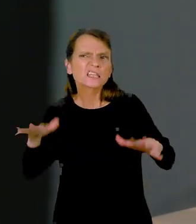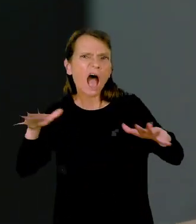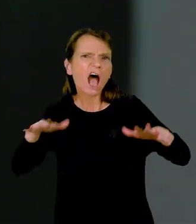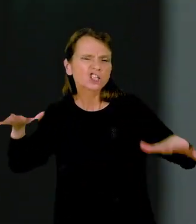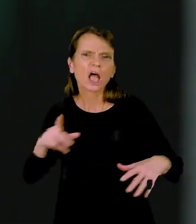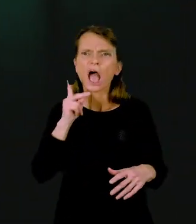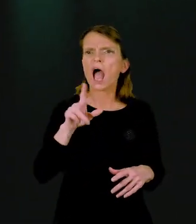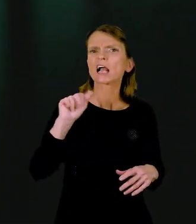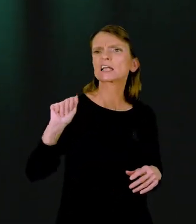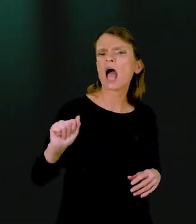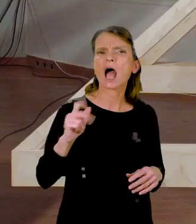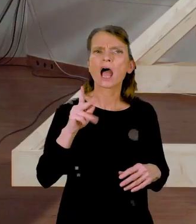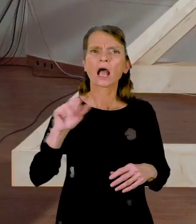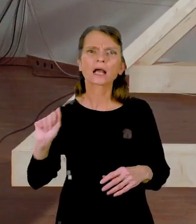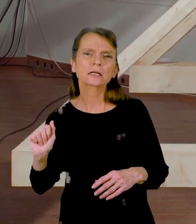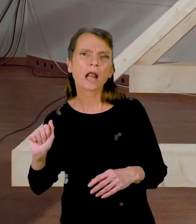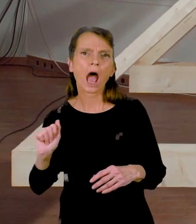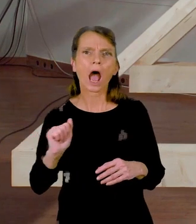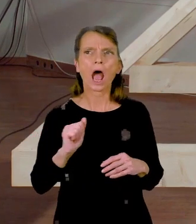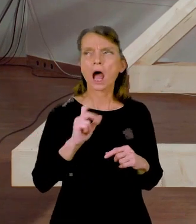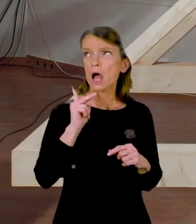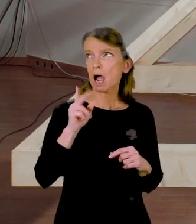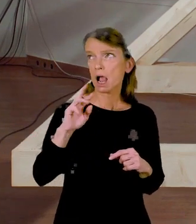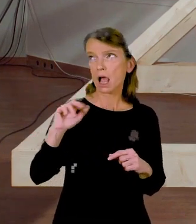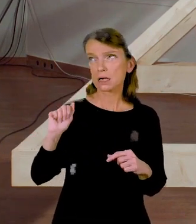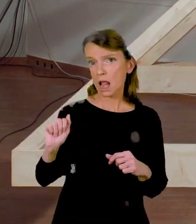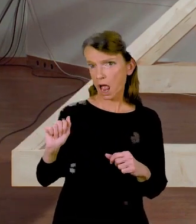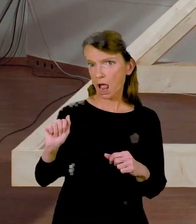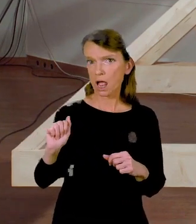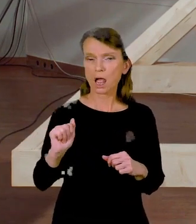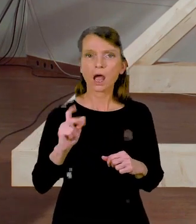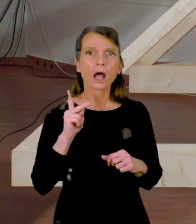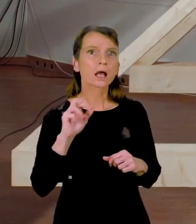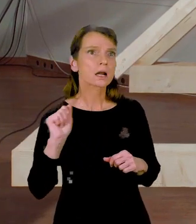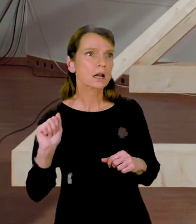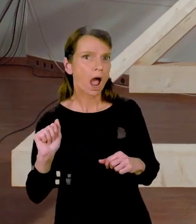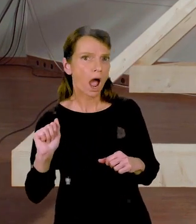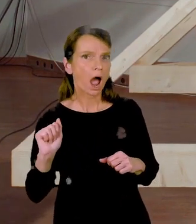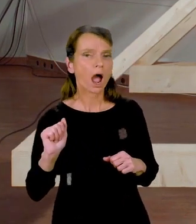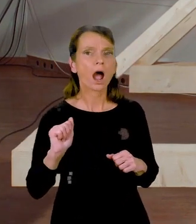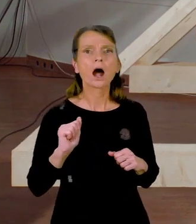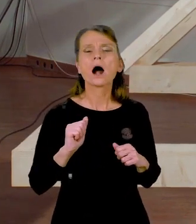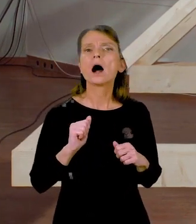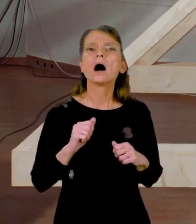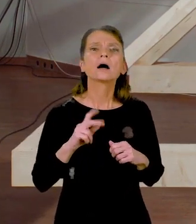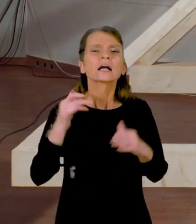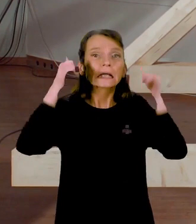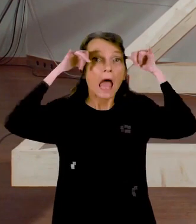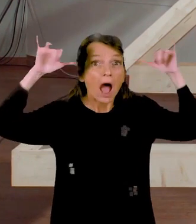Kra, kra, kra, kra, kra. Krava.